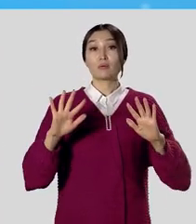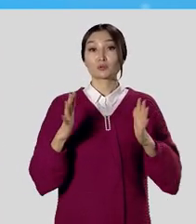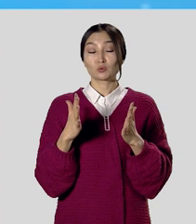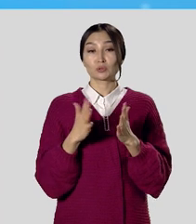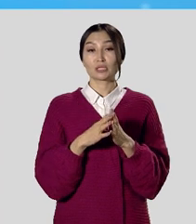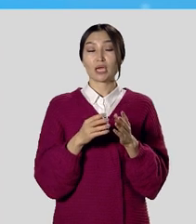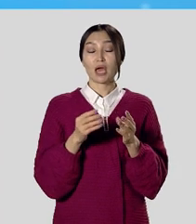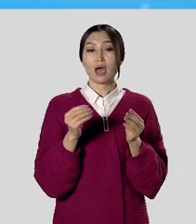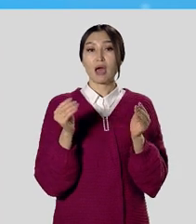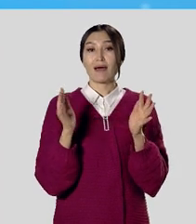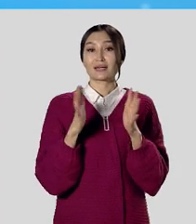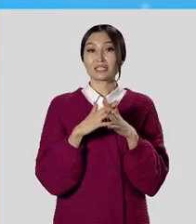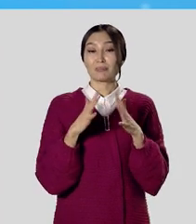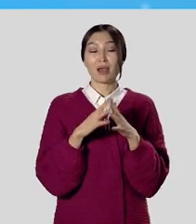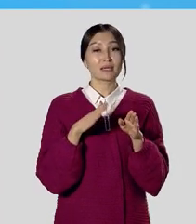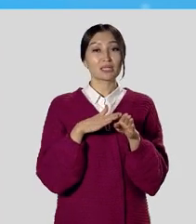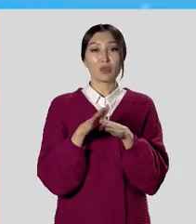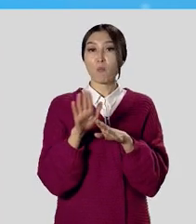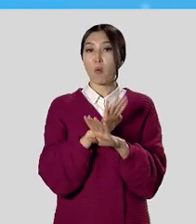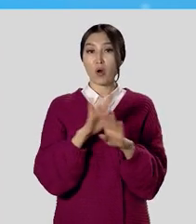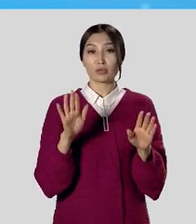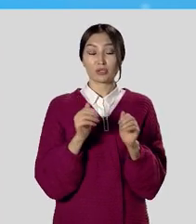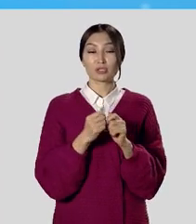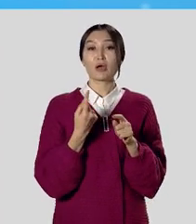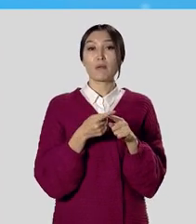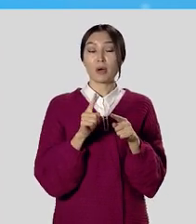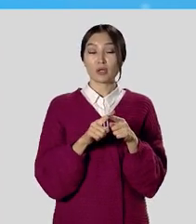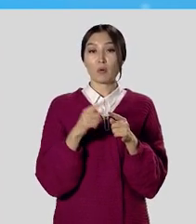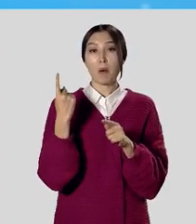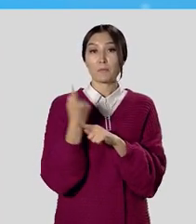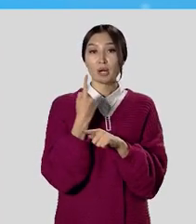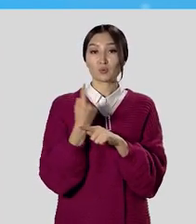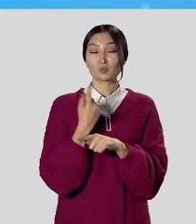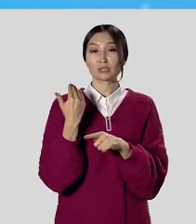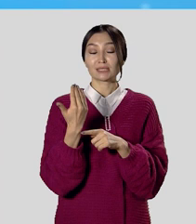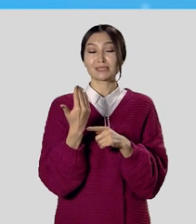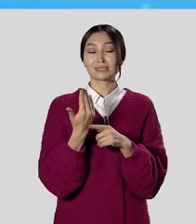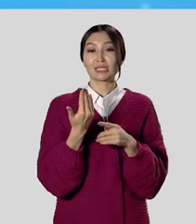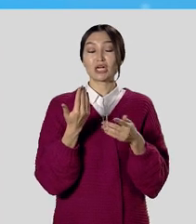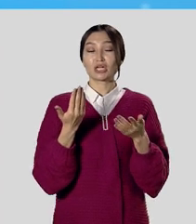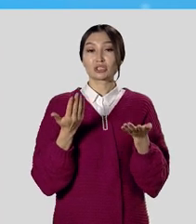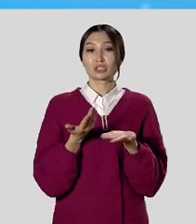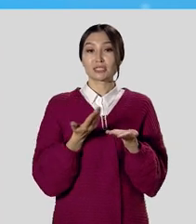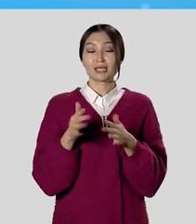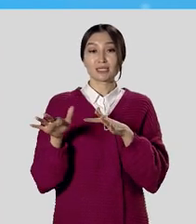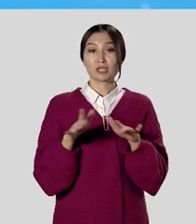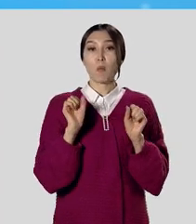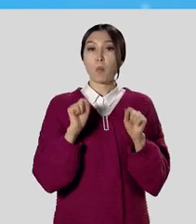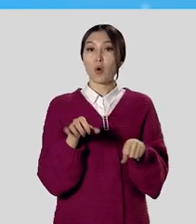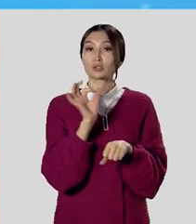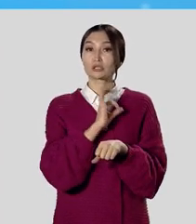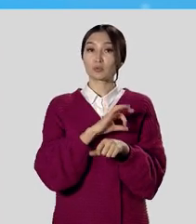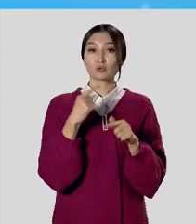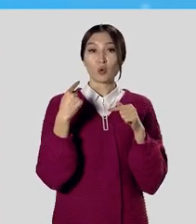случае расщепляются не полностью, поэтому продукты их жизнедеятельности могут